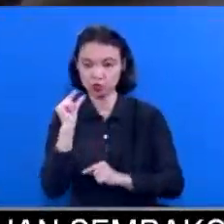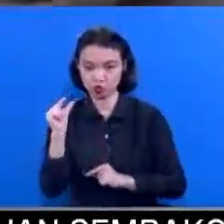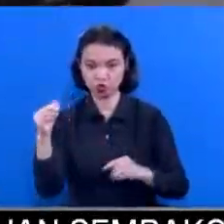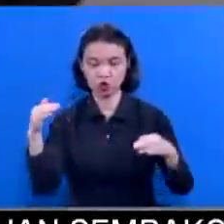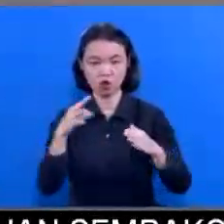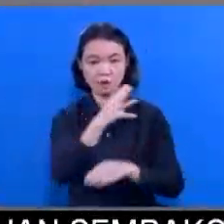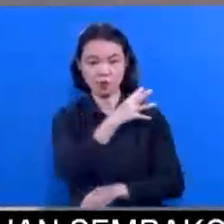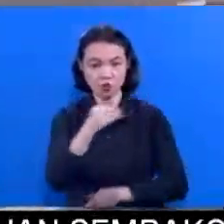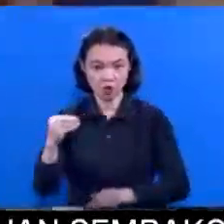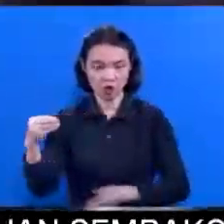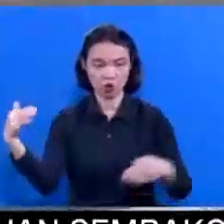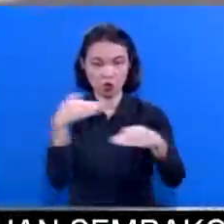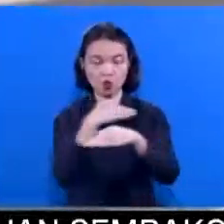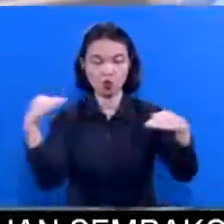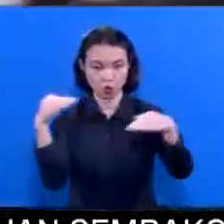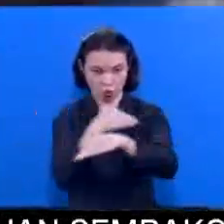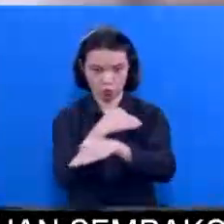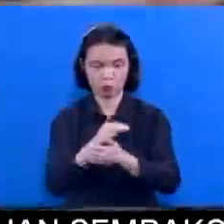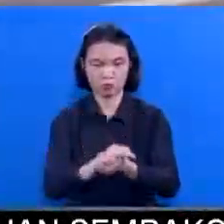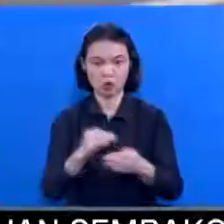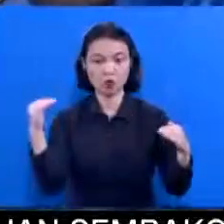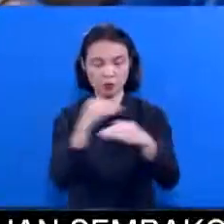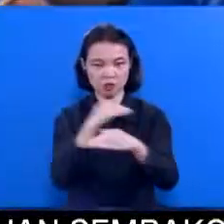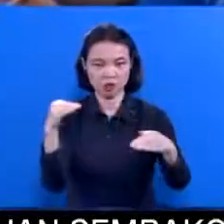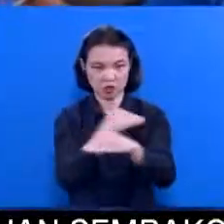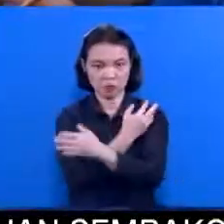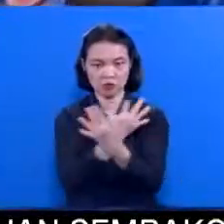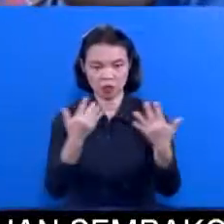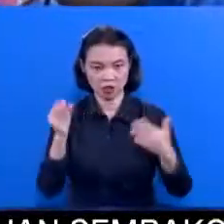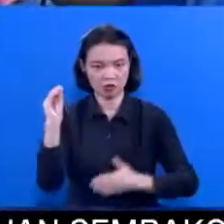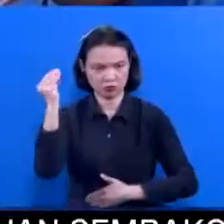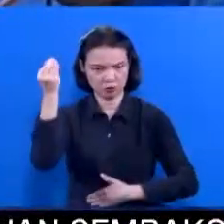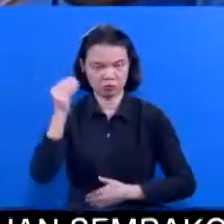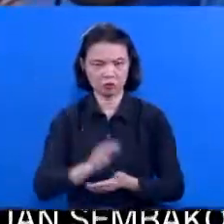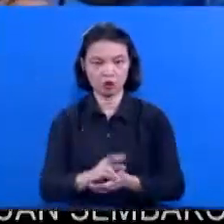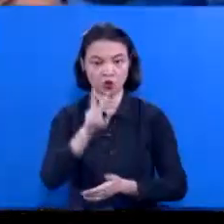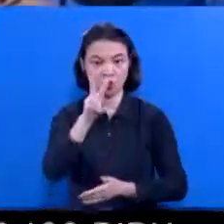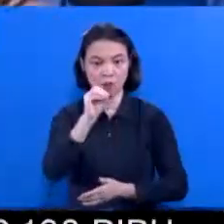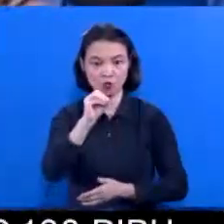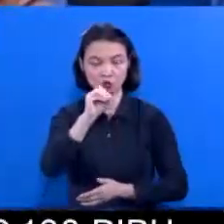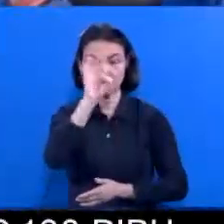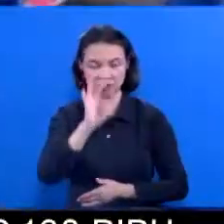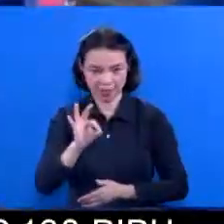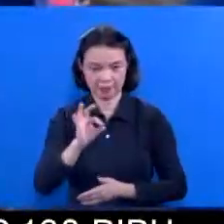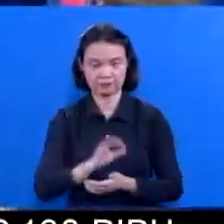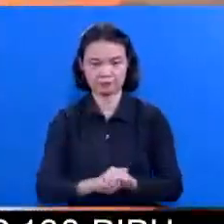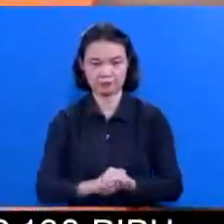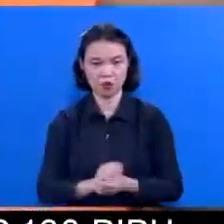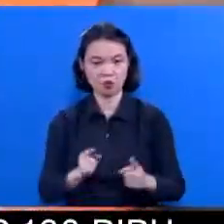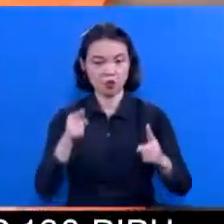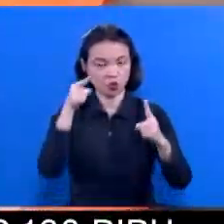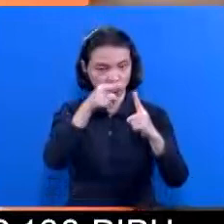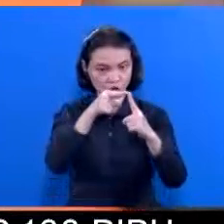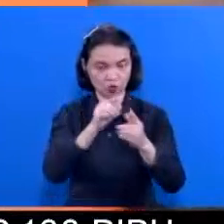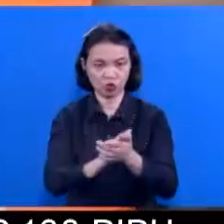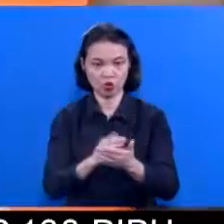mobilitas. Sambodo menambahkan mobilitas warga ibu kota saat ini masih di angka 20%. Ia menargetkan mobilitas